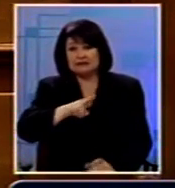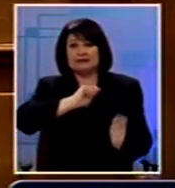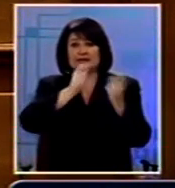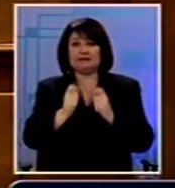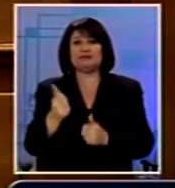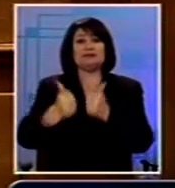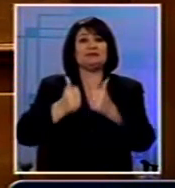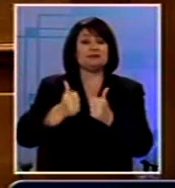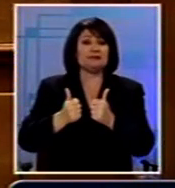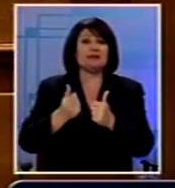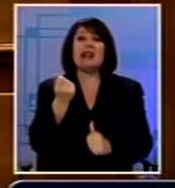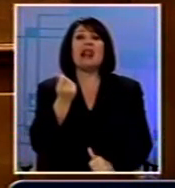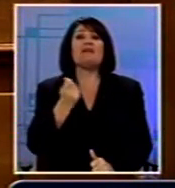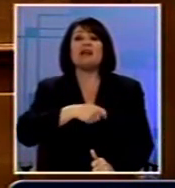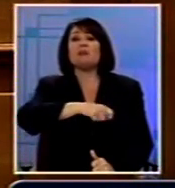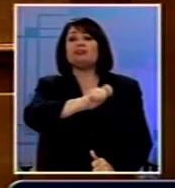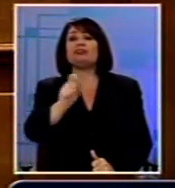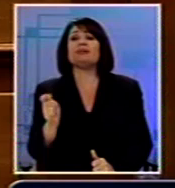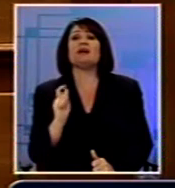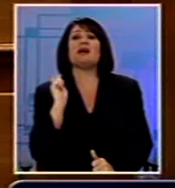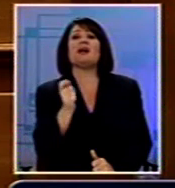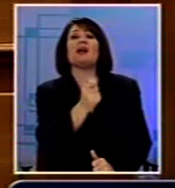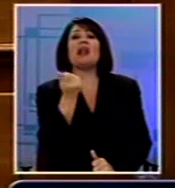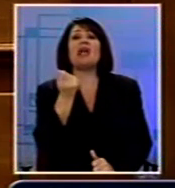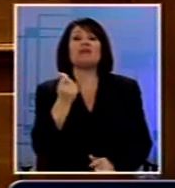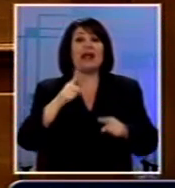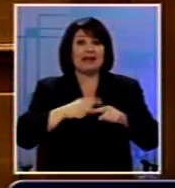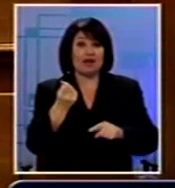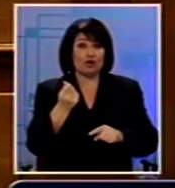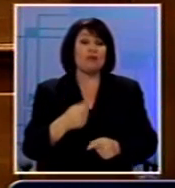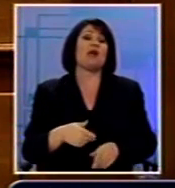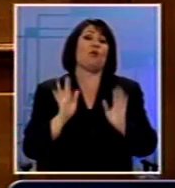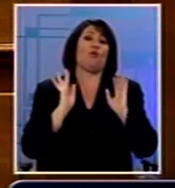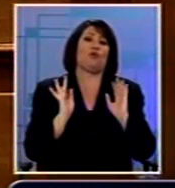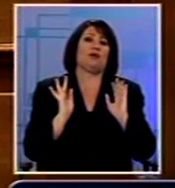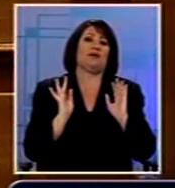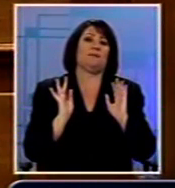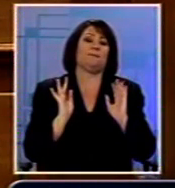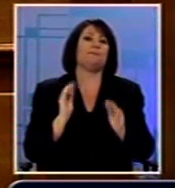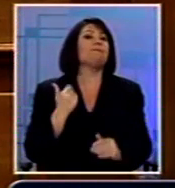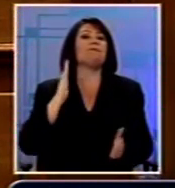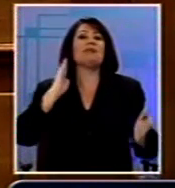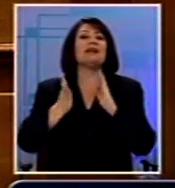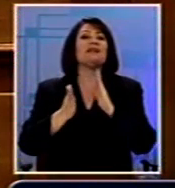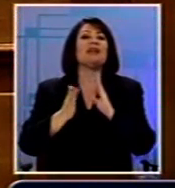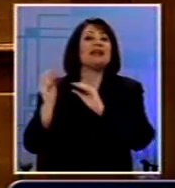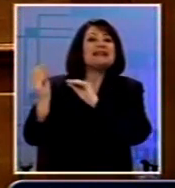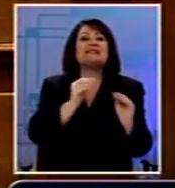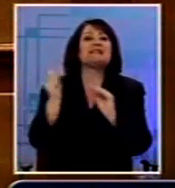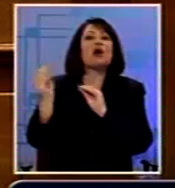ανταγωνιστικότητας, τα λεφτά που μοιράζετε δεν θα πάνε στην ελληνική οικονομία. Θα πάνε κατευθείαν σε